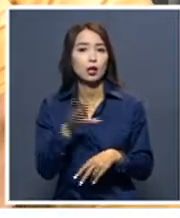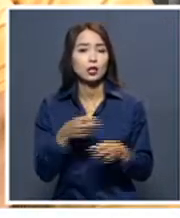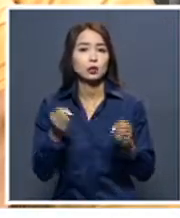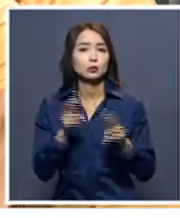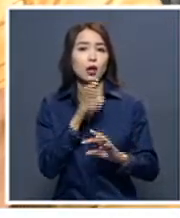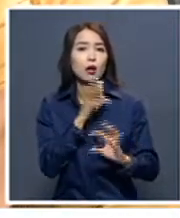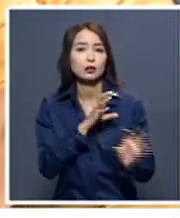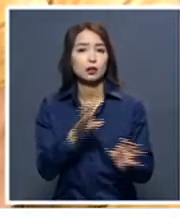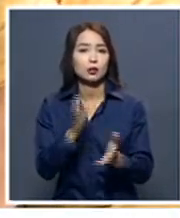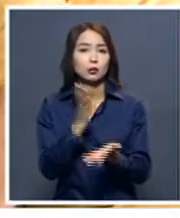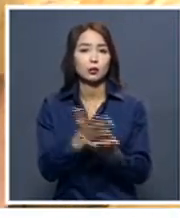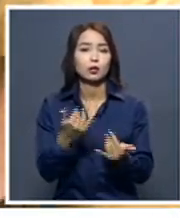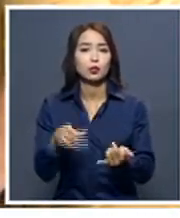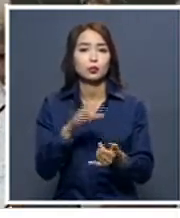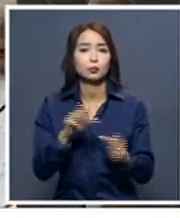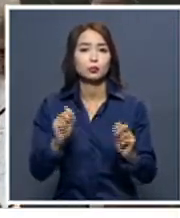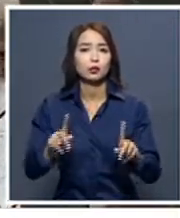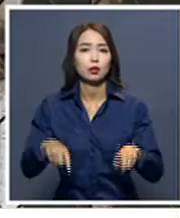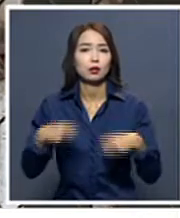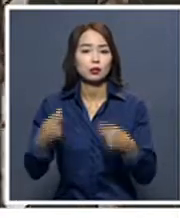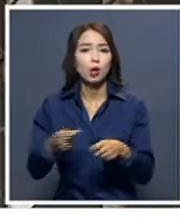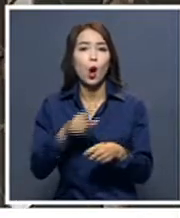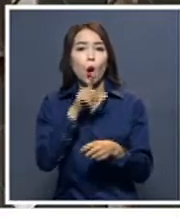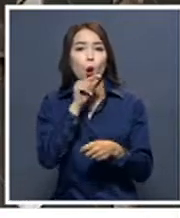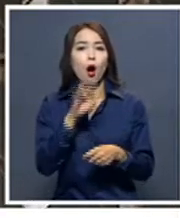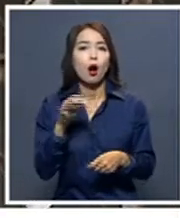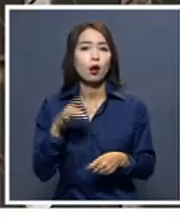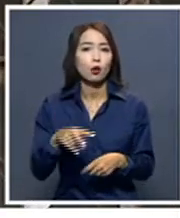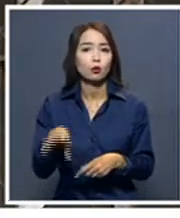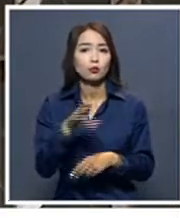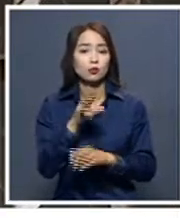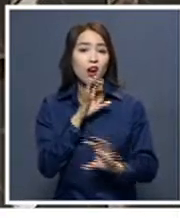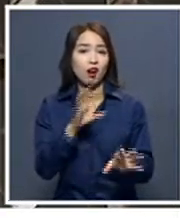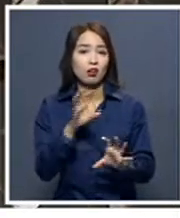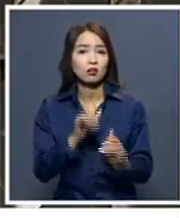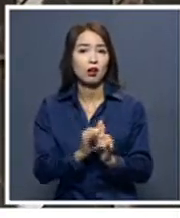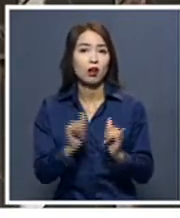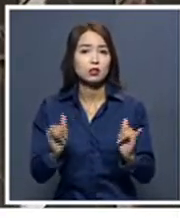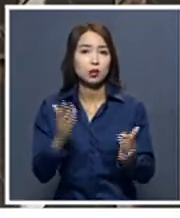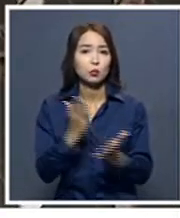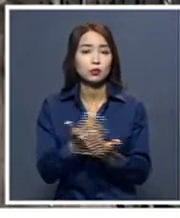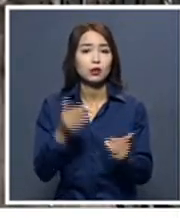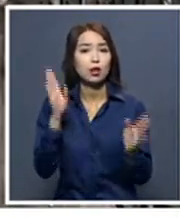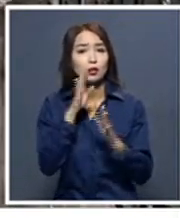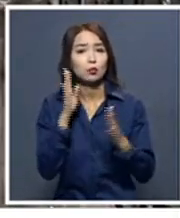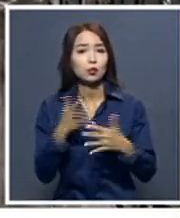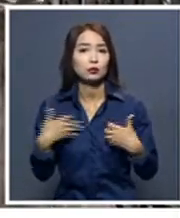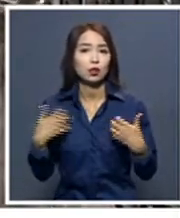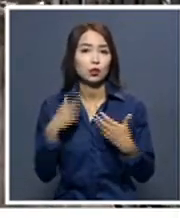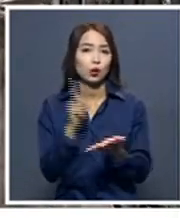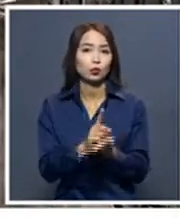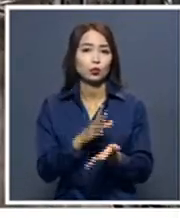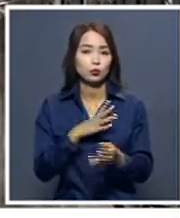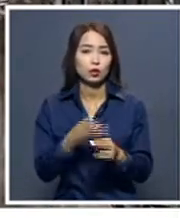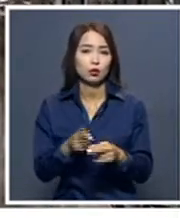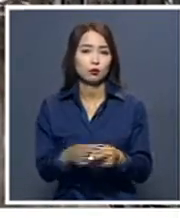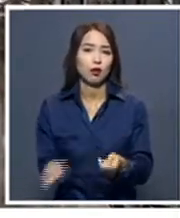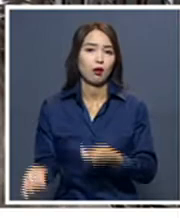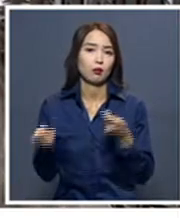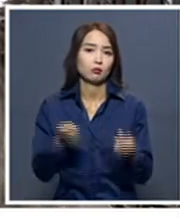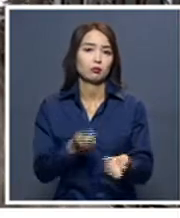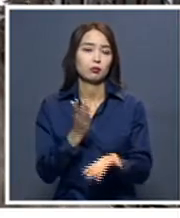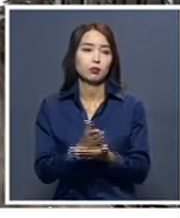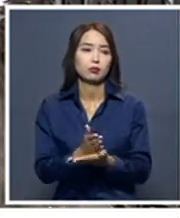мекеме бұған дейін де бірнеше бүркітті бағып отырған болатын. Олар жараланып табиғат жанашырларының арқасында осында әкелінген